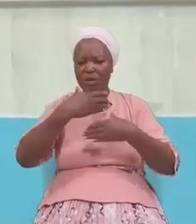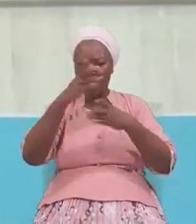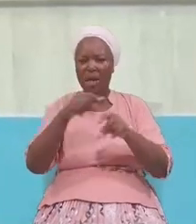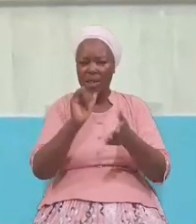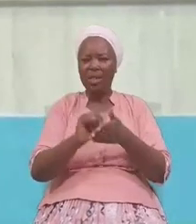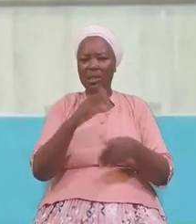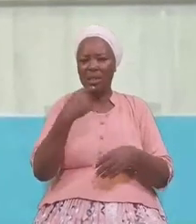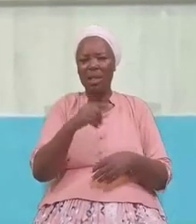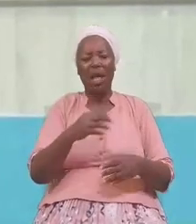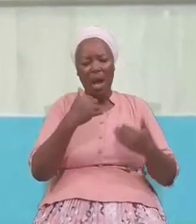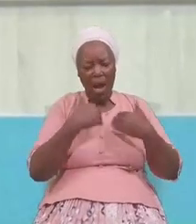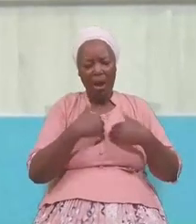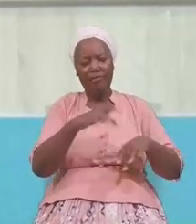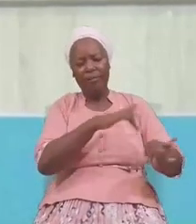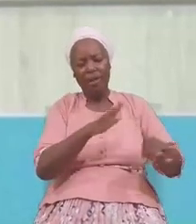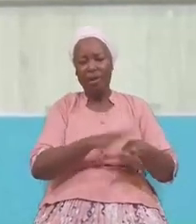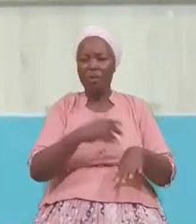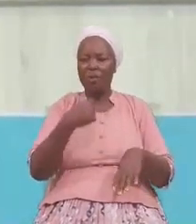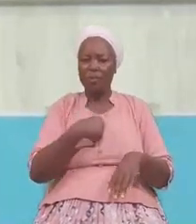moi!